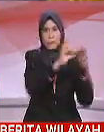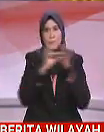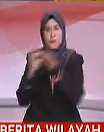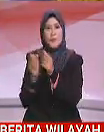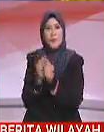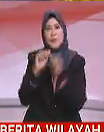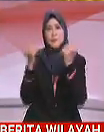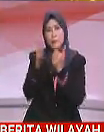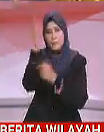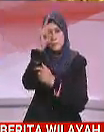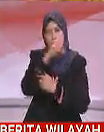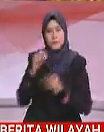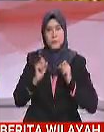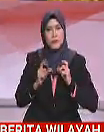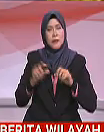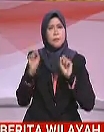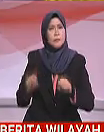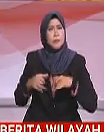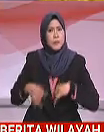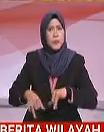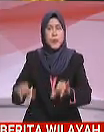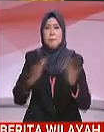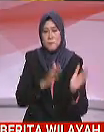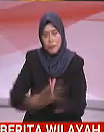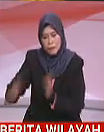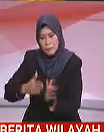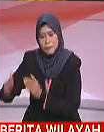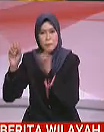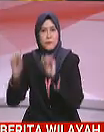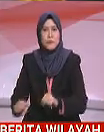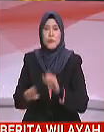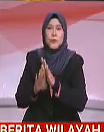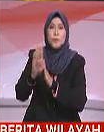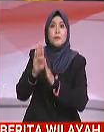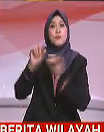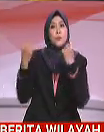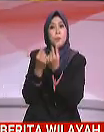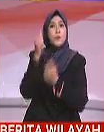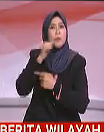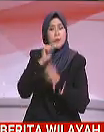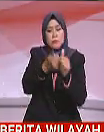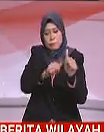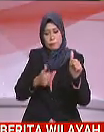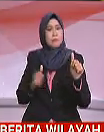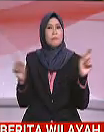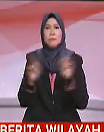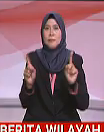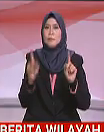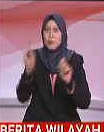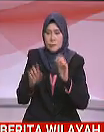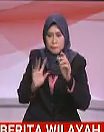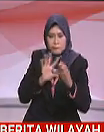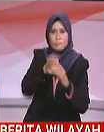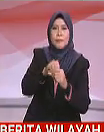agensi-agensi kerajaan dan swasta akan terus merangka strategi untuk memastikan golongan wanita tidak ketinggalan dalam arus